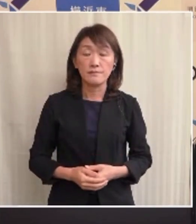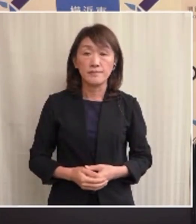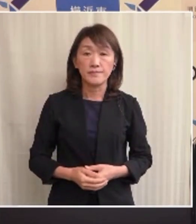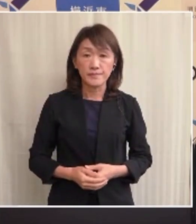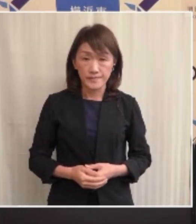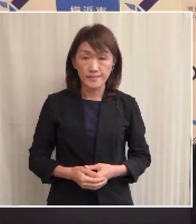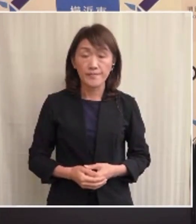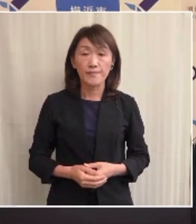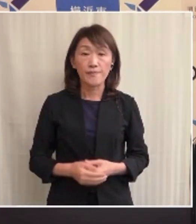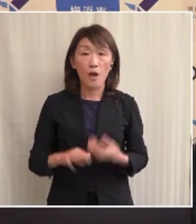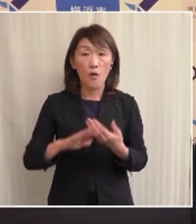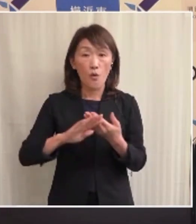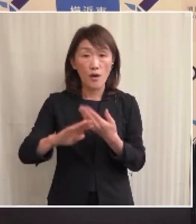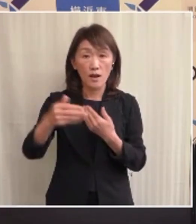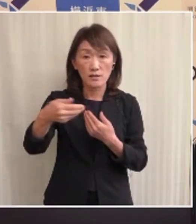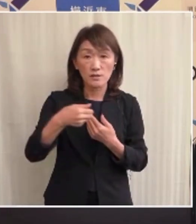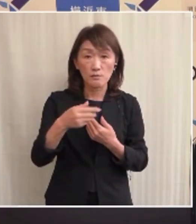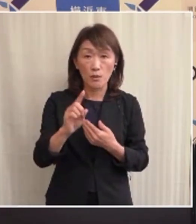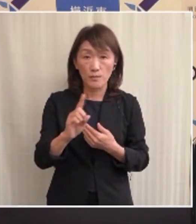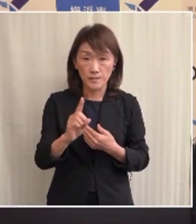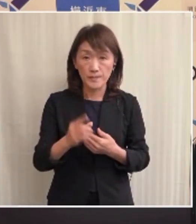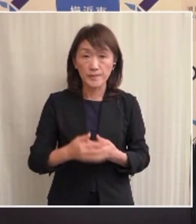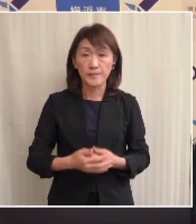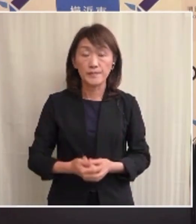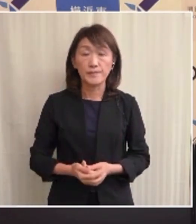はい、それでは各社いかがでしょうか。